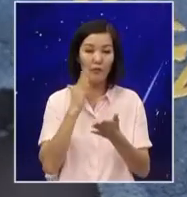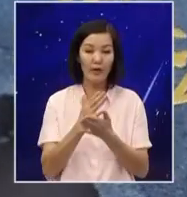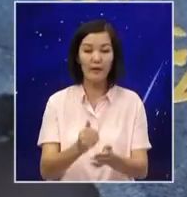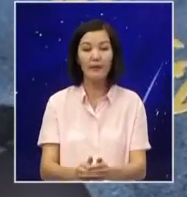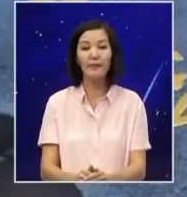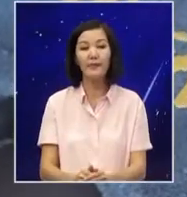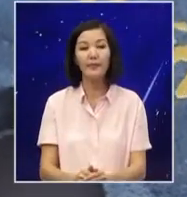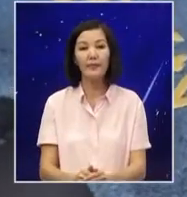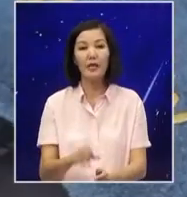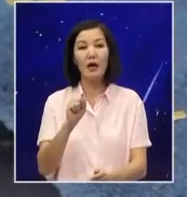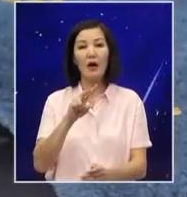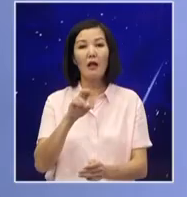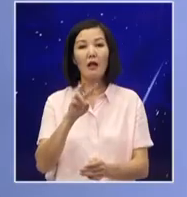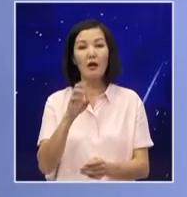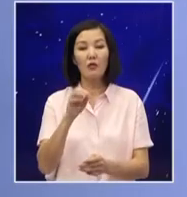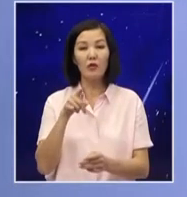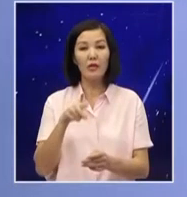отыр. Алакөл ауданы бойынша